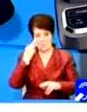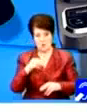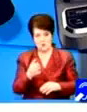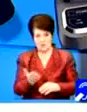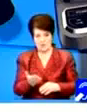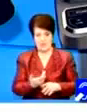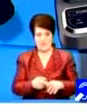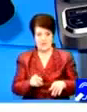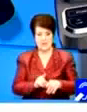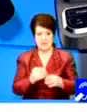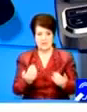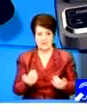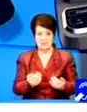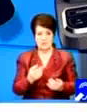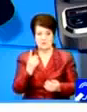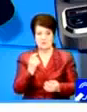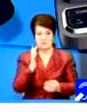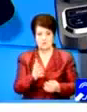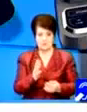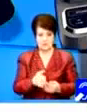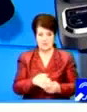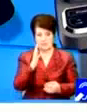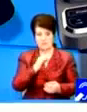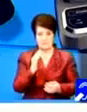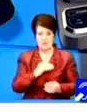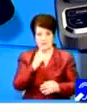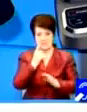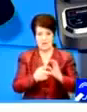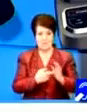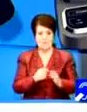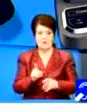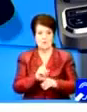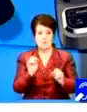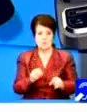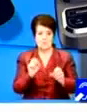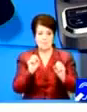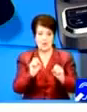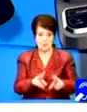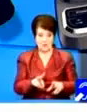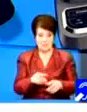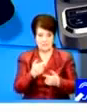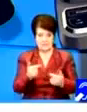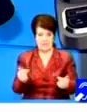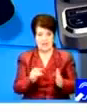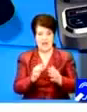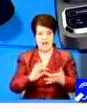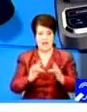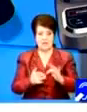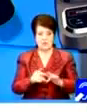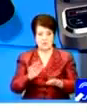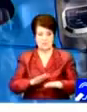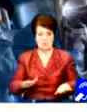În cadrul unui seminar, peste 150 de părinți din Sângerei au aflat cum pot deveni periculoase dispozitivele electronice pentru